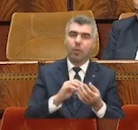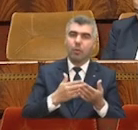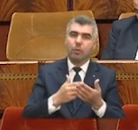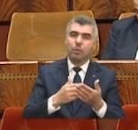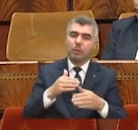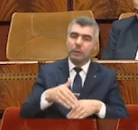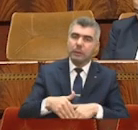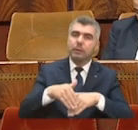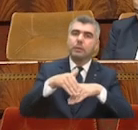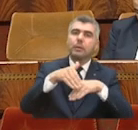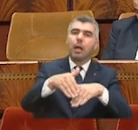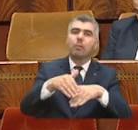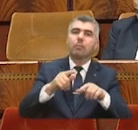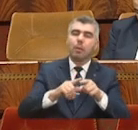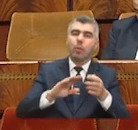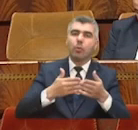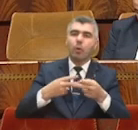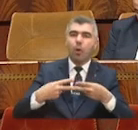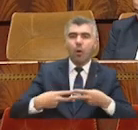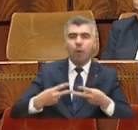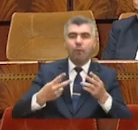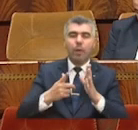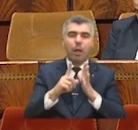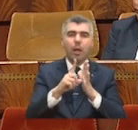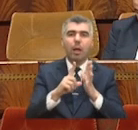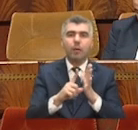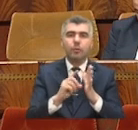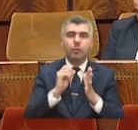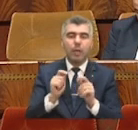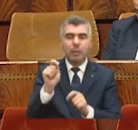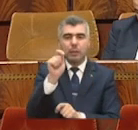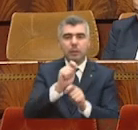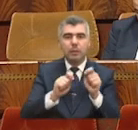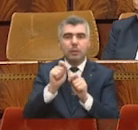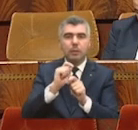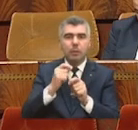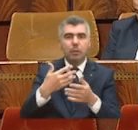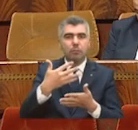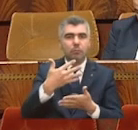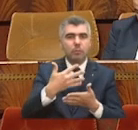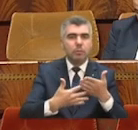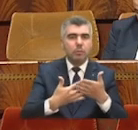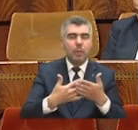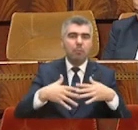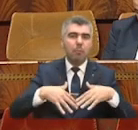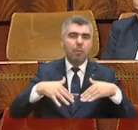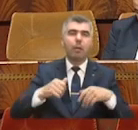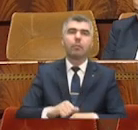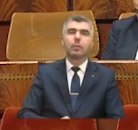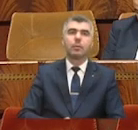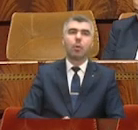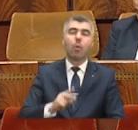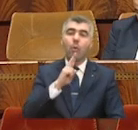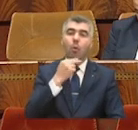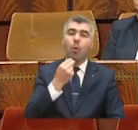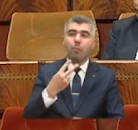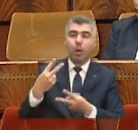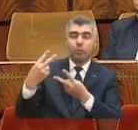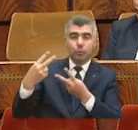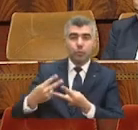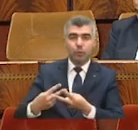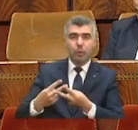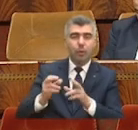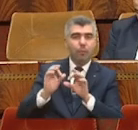قدما لتنزيل هذه المقترحات قوانين وإتمام المسطرة التشريعية. الحكومة ليست ملزمة أكيد بالحضور،